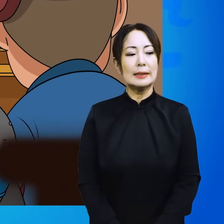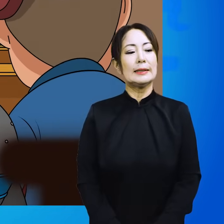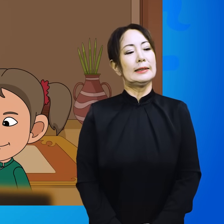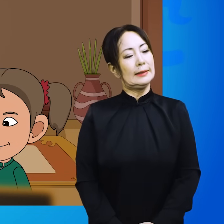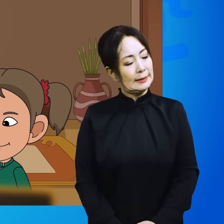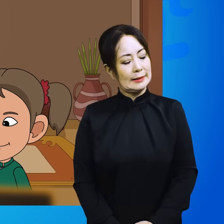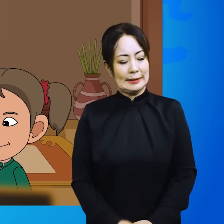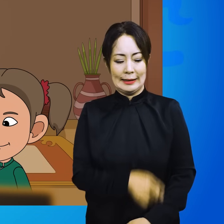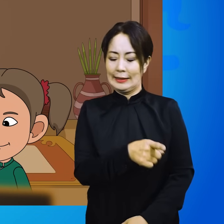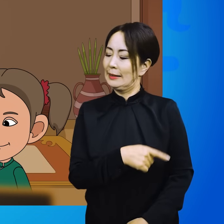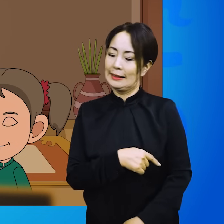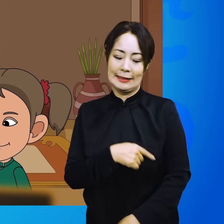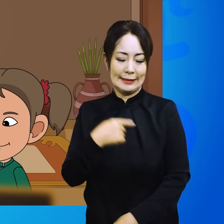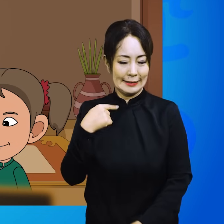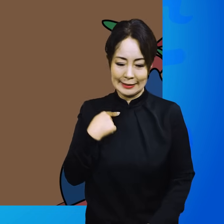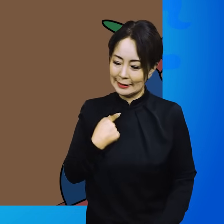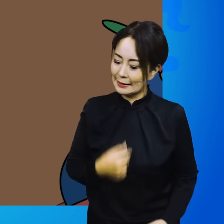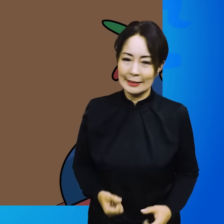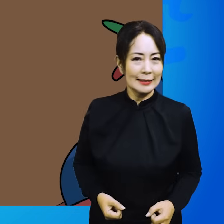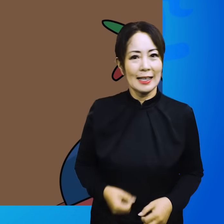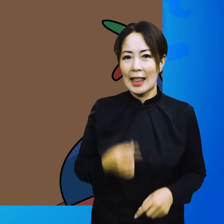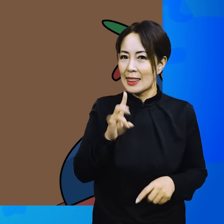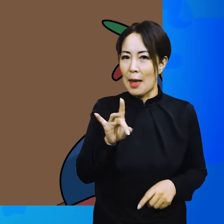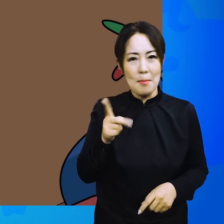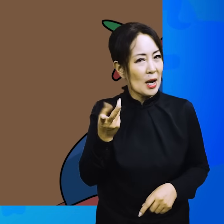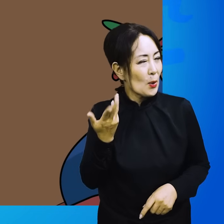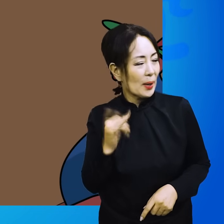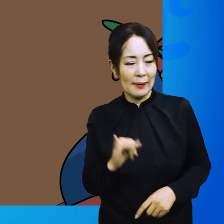За, нэмэргүй юмсан ч.